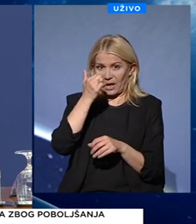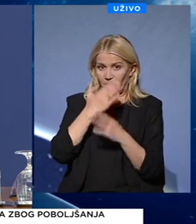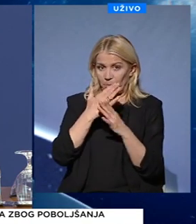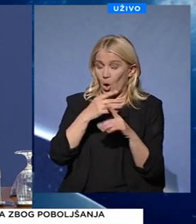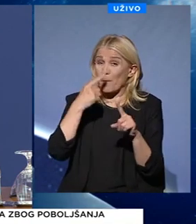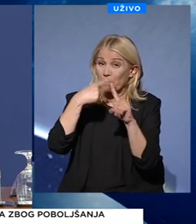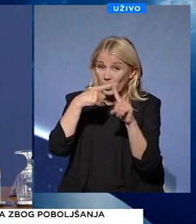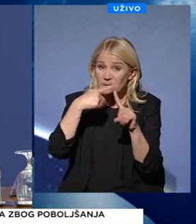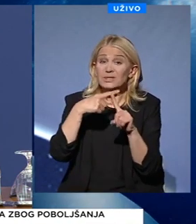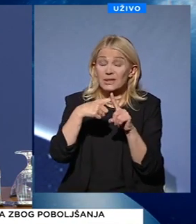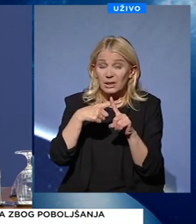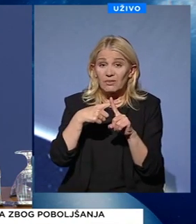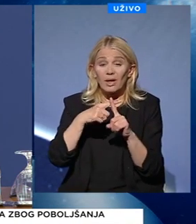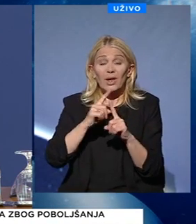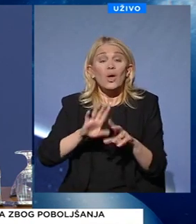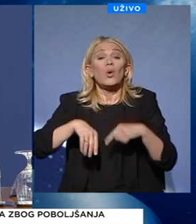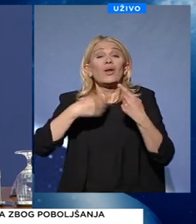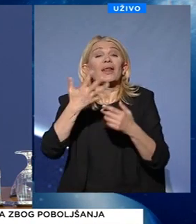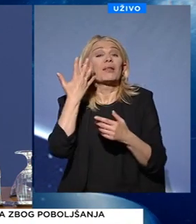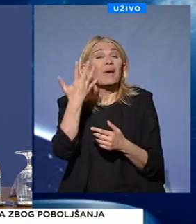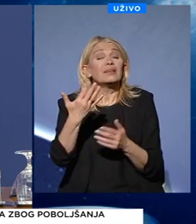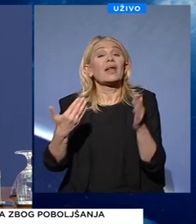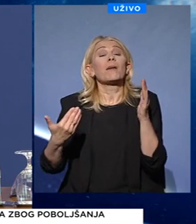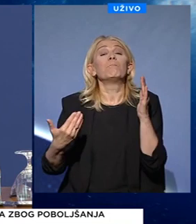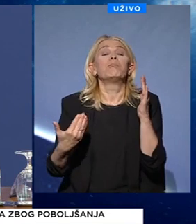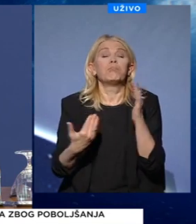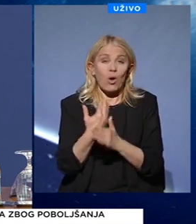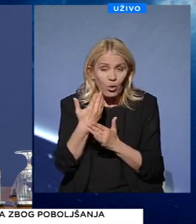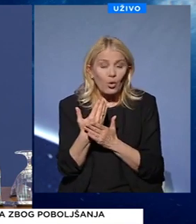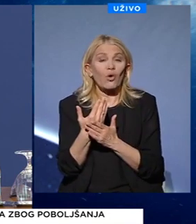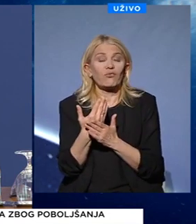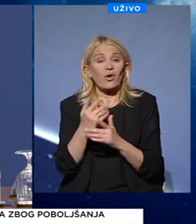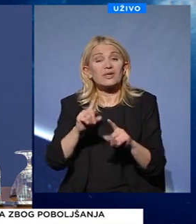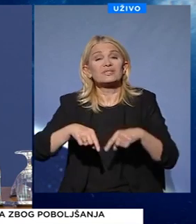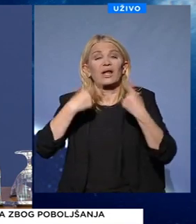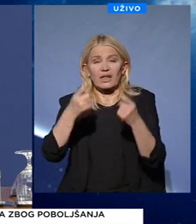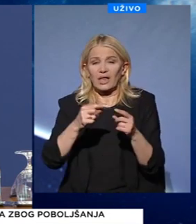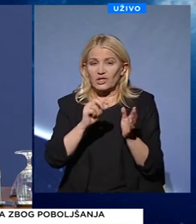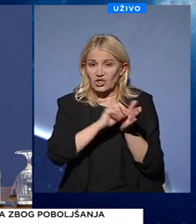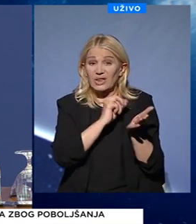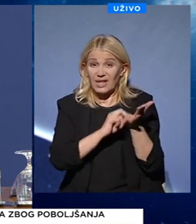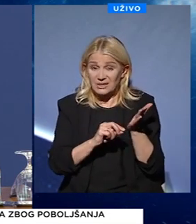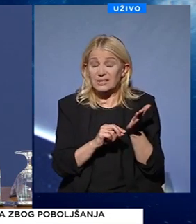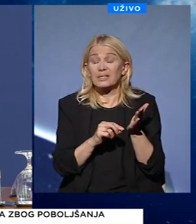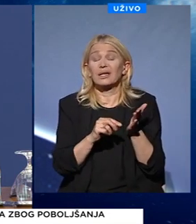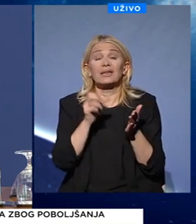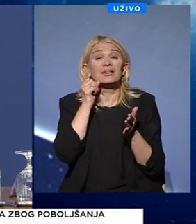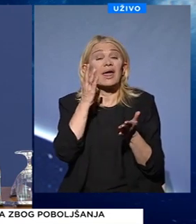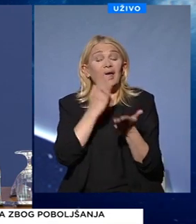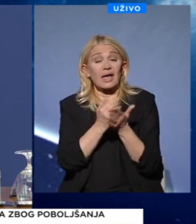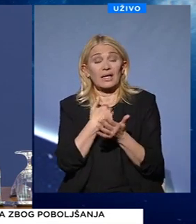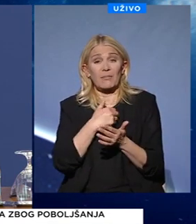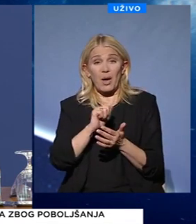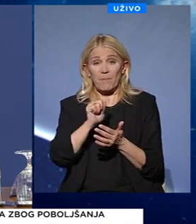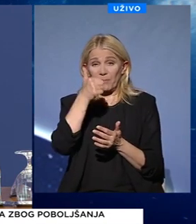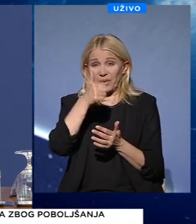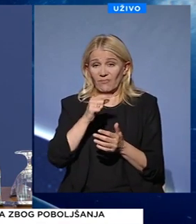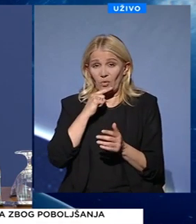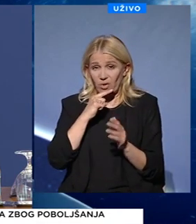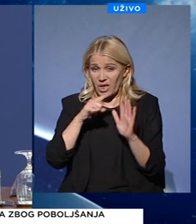pozitivan, u narednih 5 dana će se ponoviti sledeći test. praktično tek kada imamo prvi test